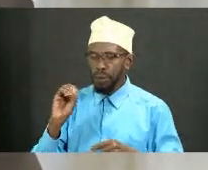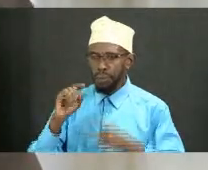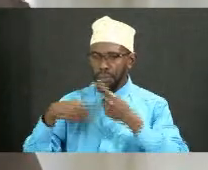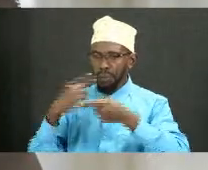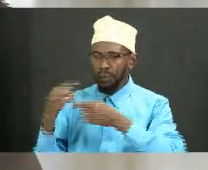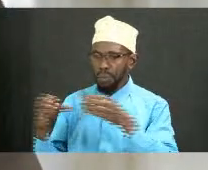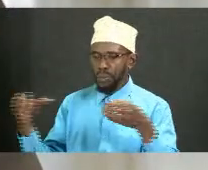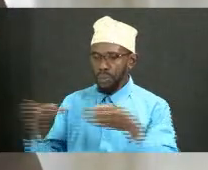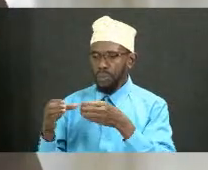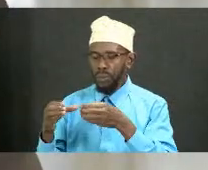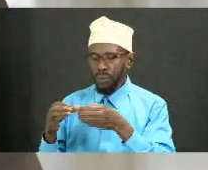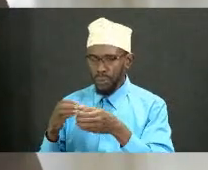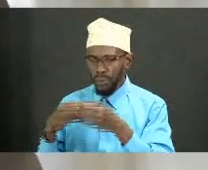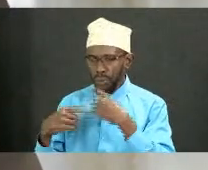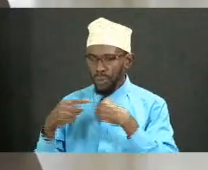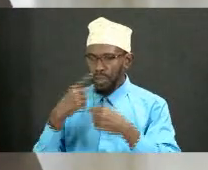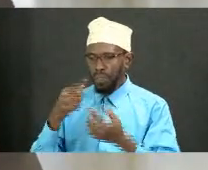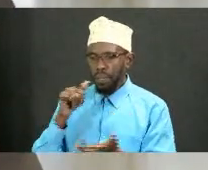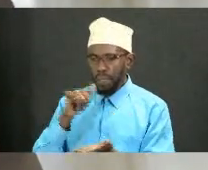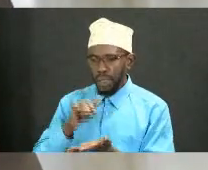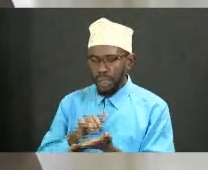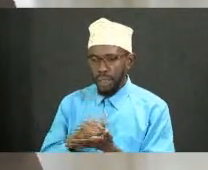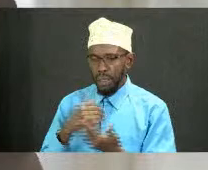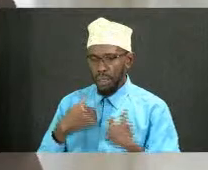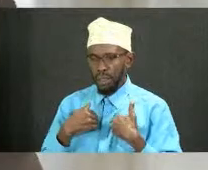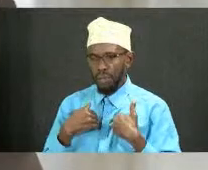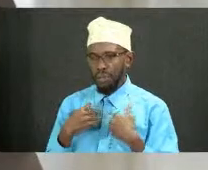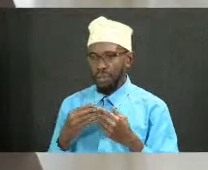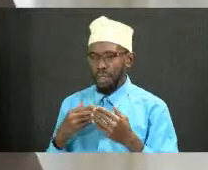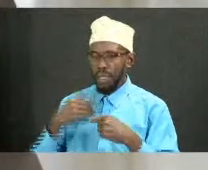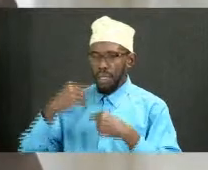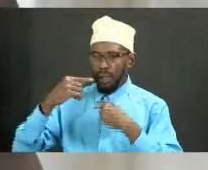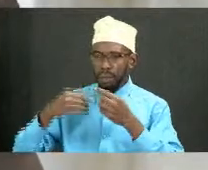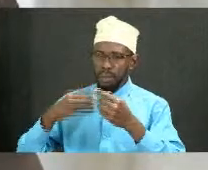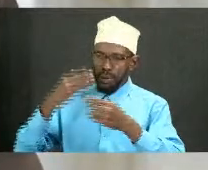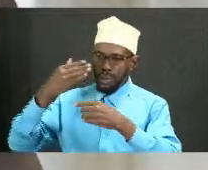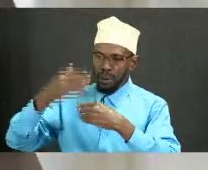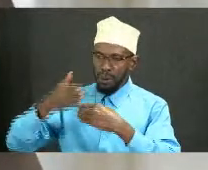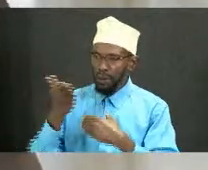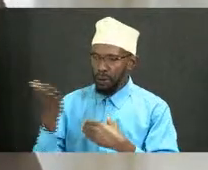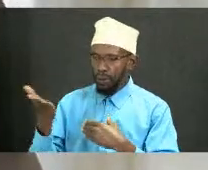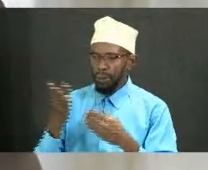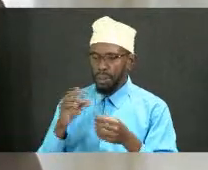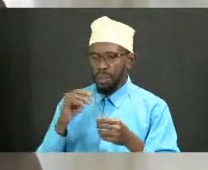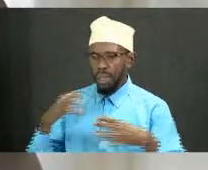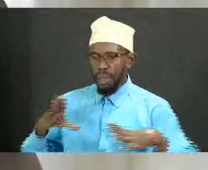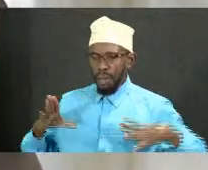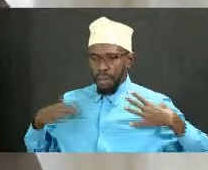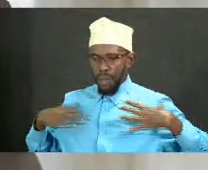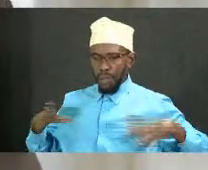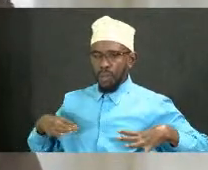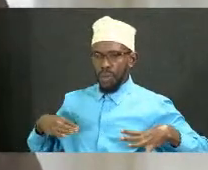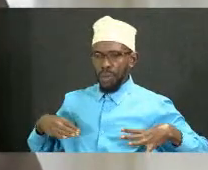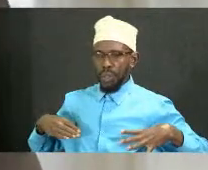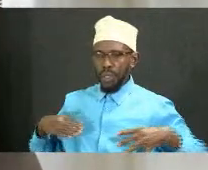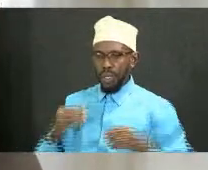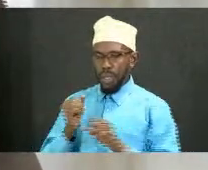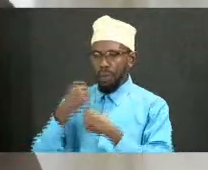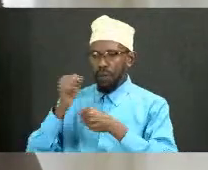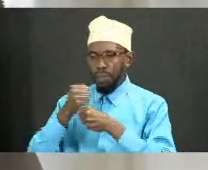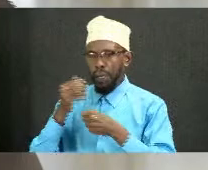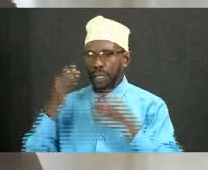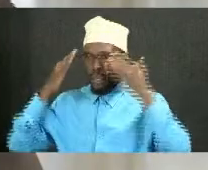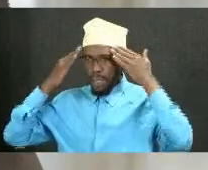kama organization tumejiambia kwamba tutakuwa tume reach out to this amount of people to create